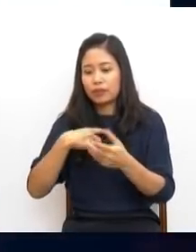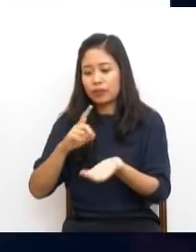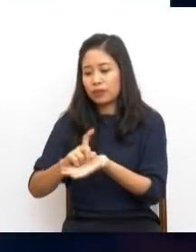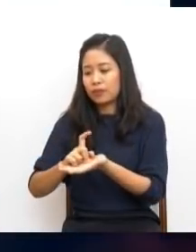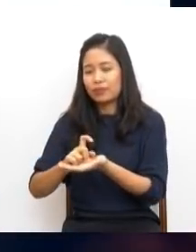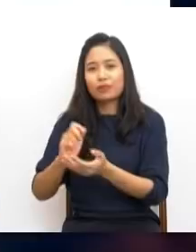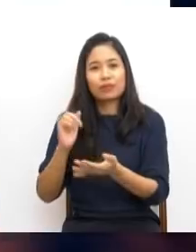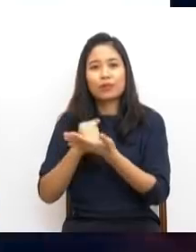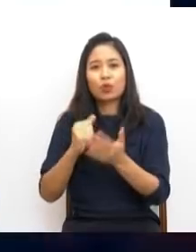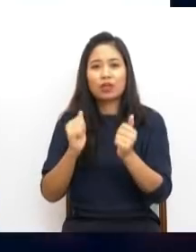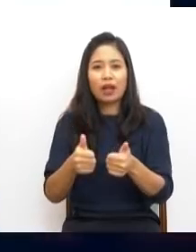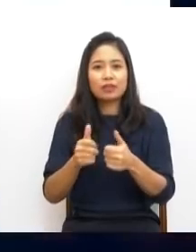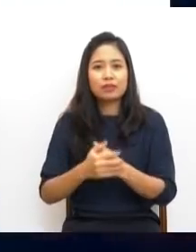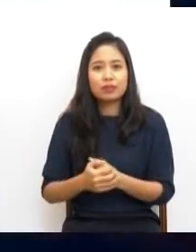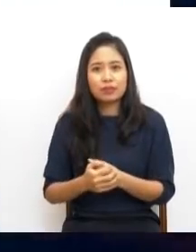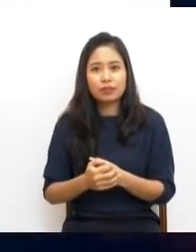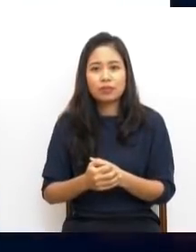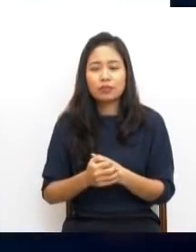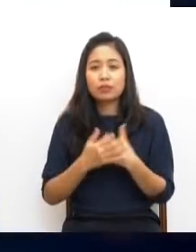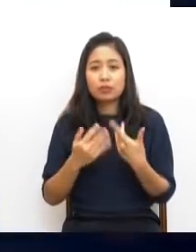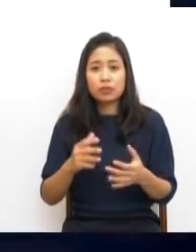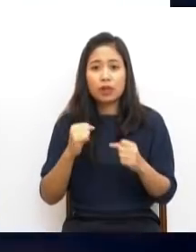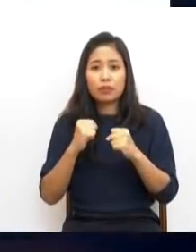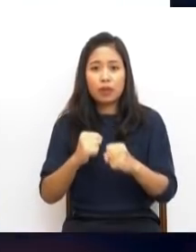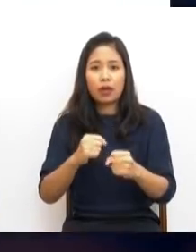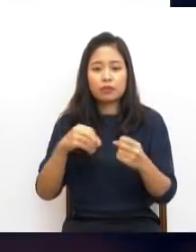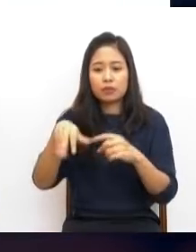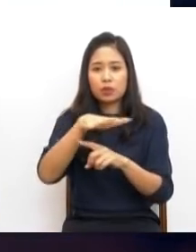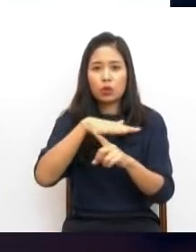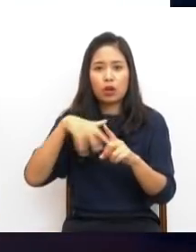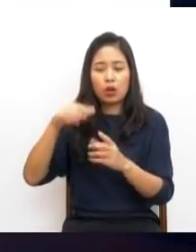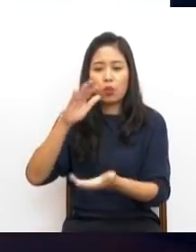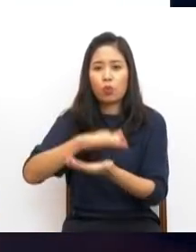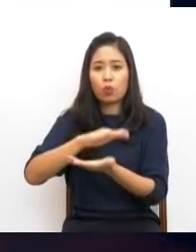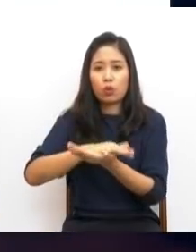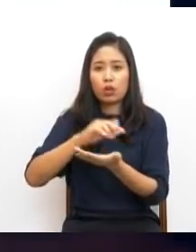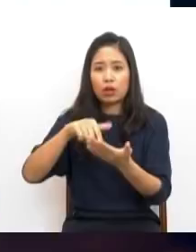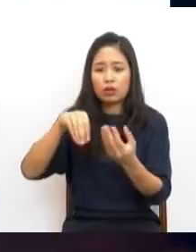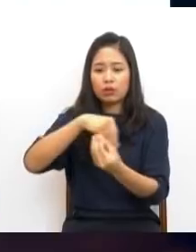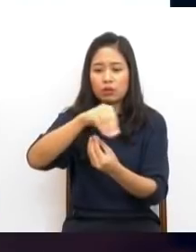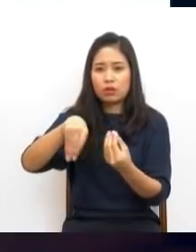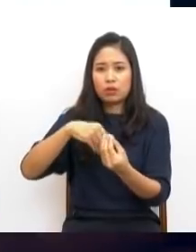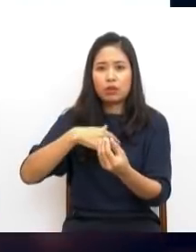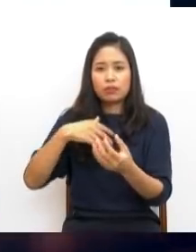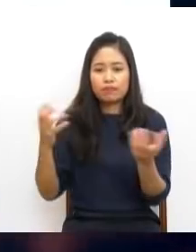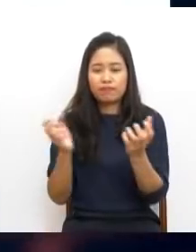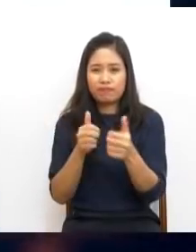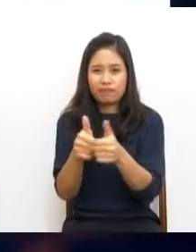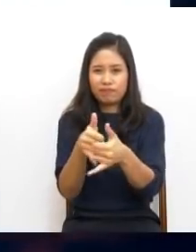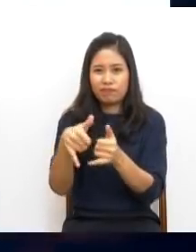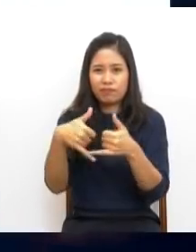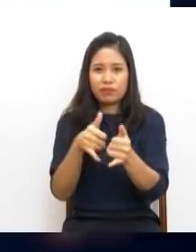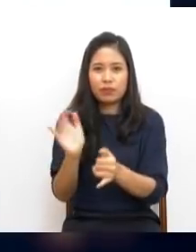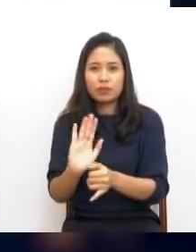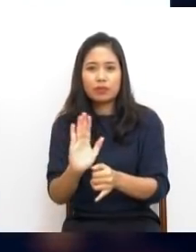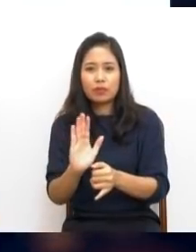ได้ค่ะนะคะแล้วก็จะต้องพยายามจัดสิ่งแวดล้อมนะคะภายในโรงเรียนนะคะให้ไม่แออัดนะคะแล้วก็อาก